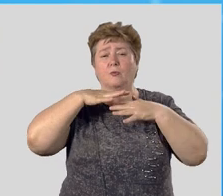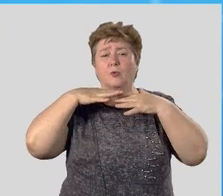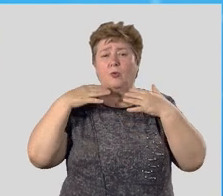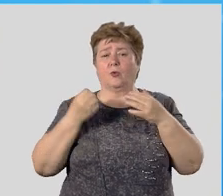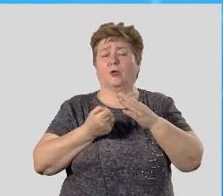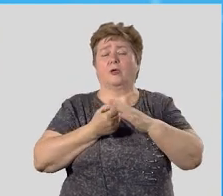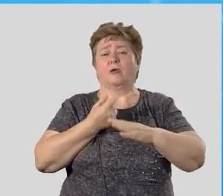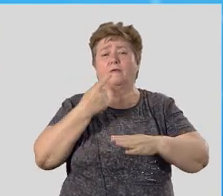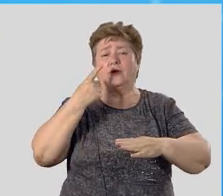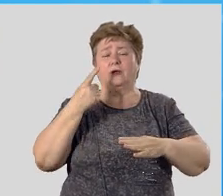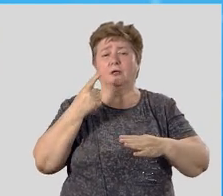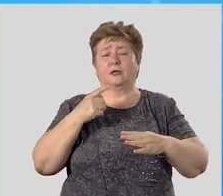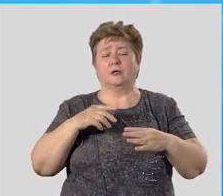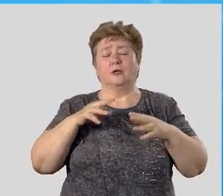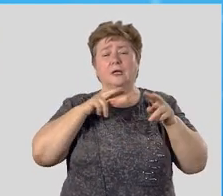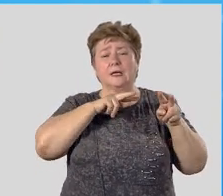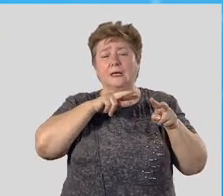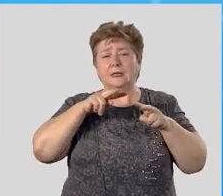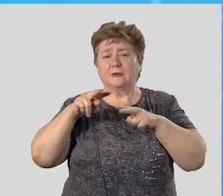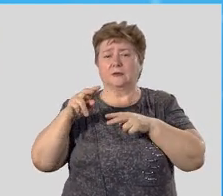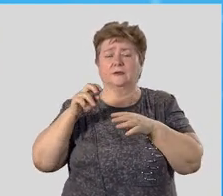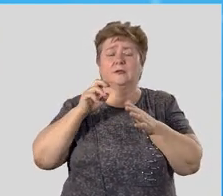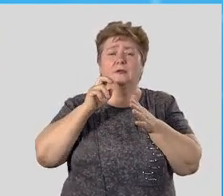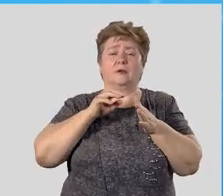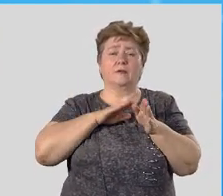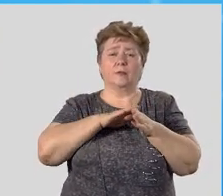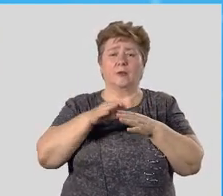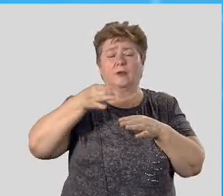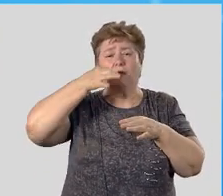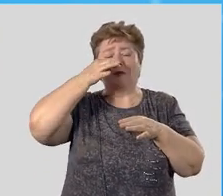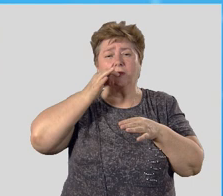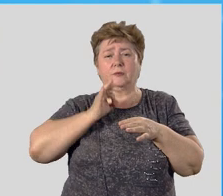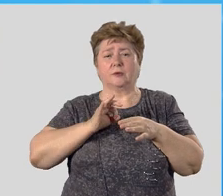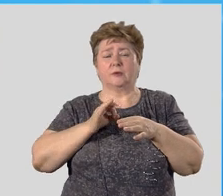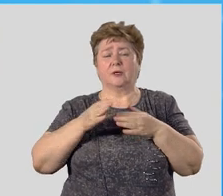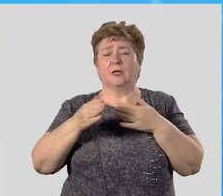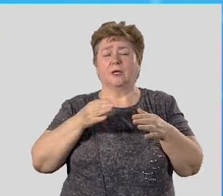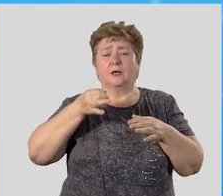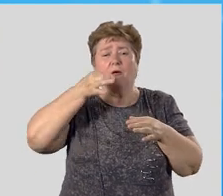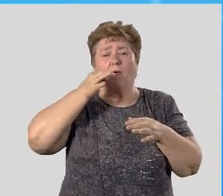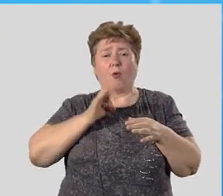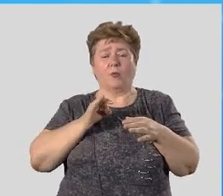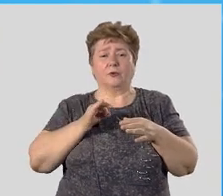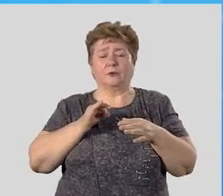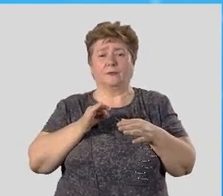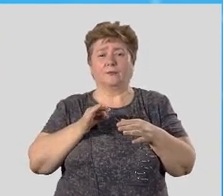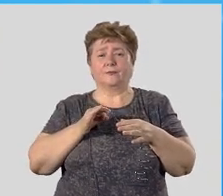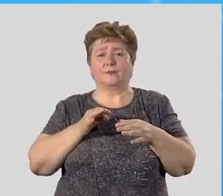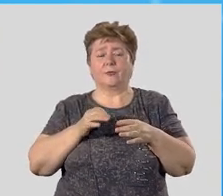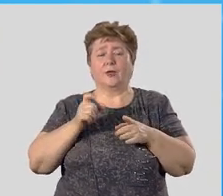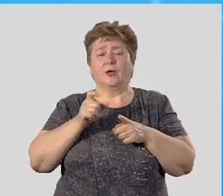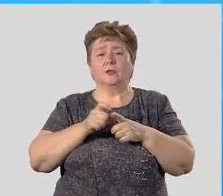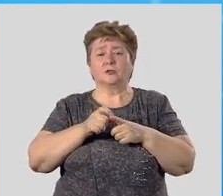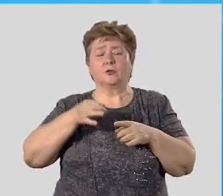многие явления, исследователи проводят эксперименты или опыты.